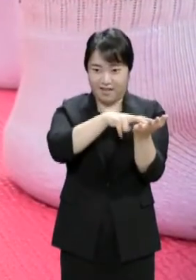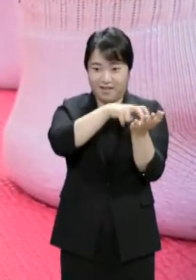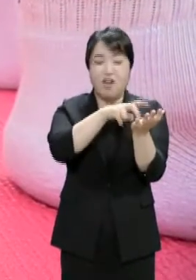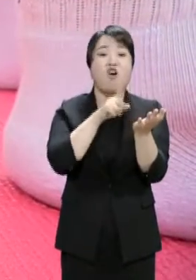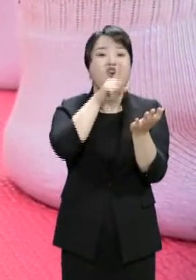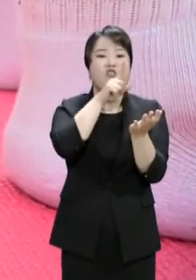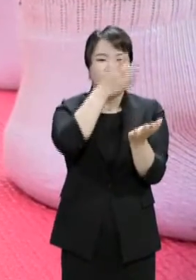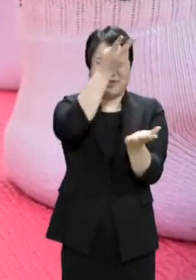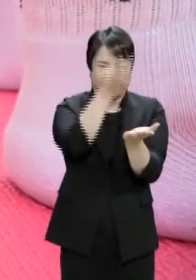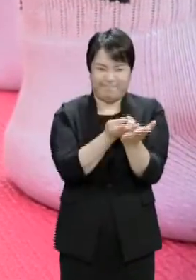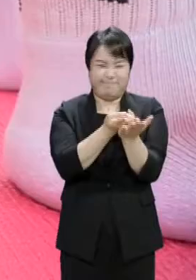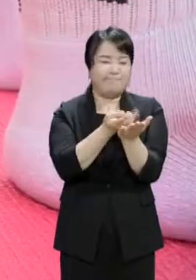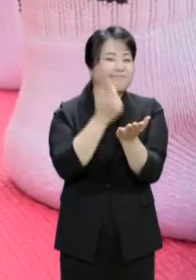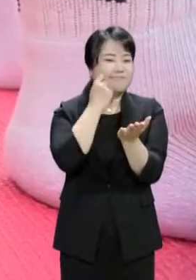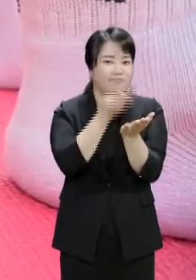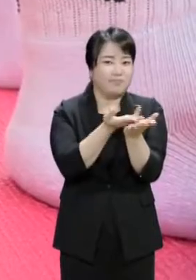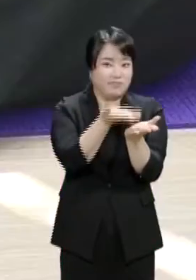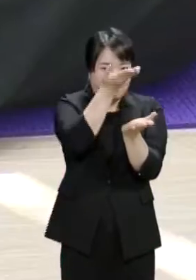둘,